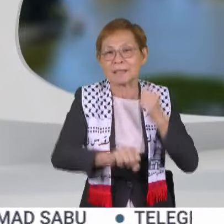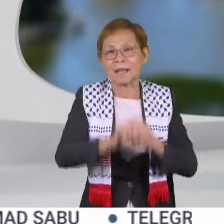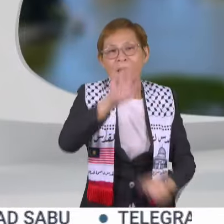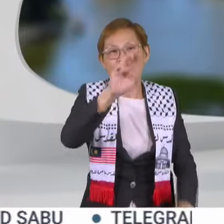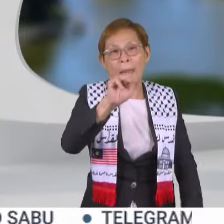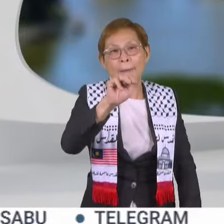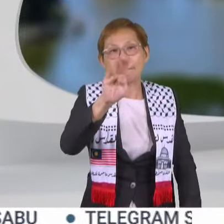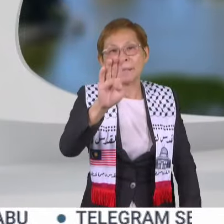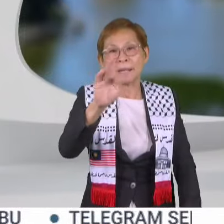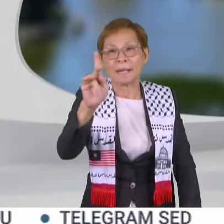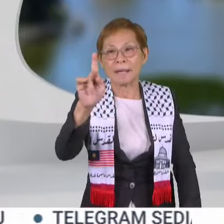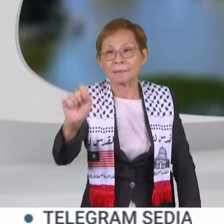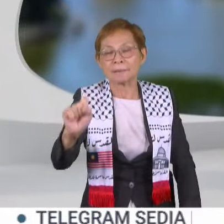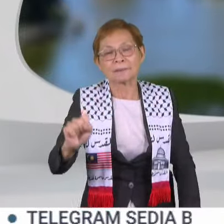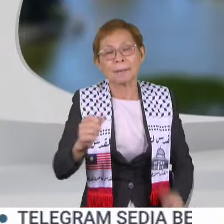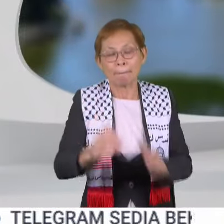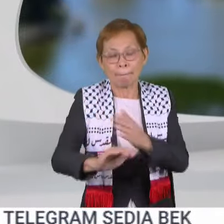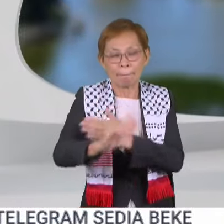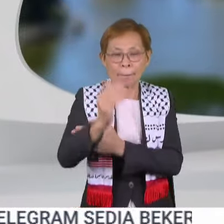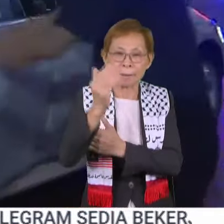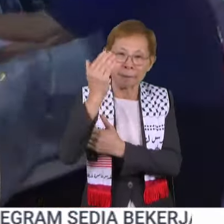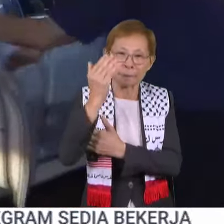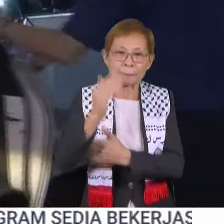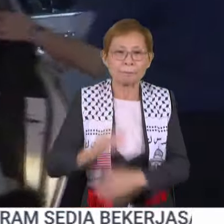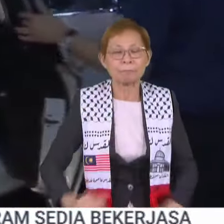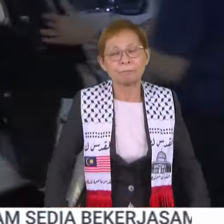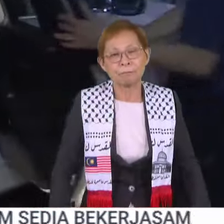mbks pagi tadi